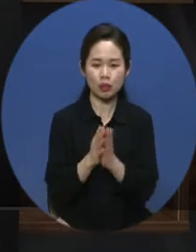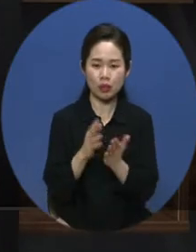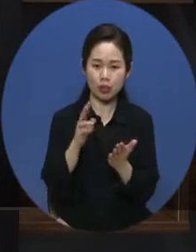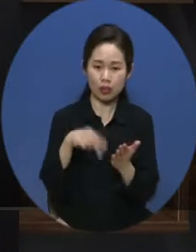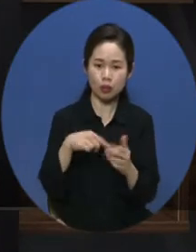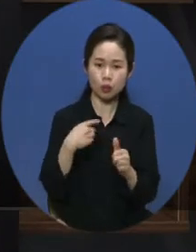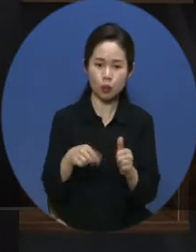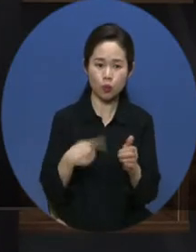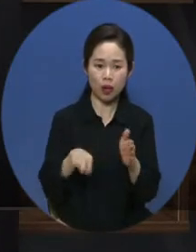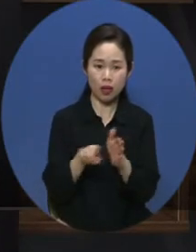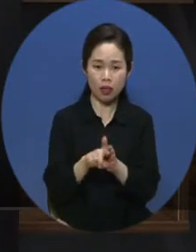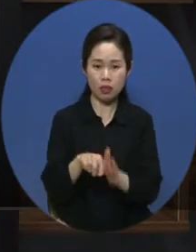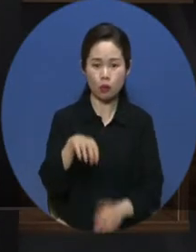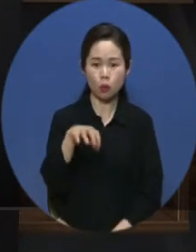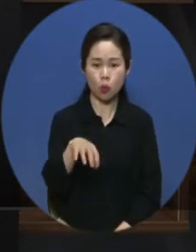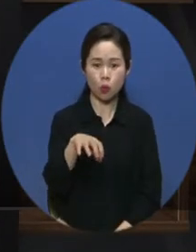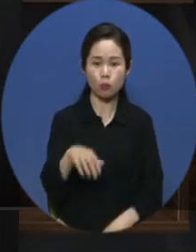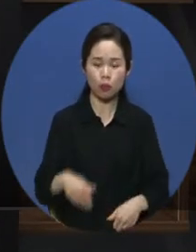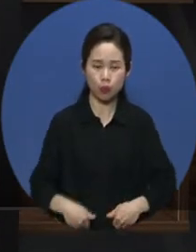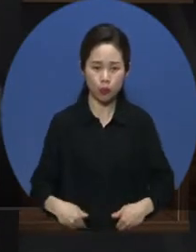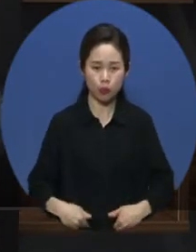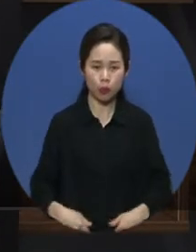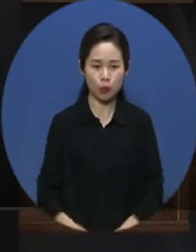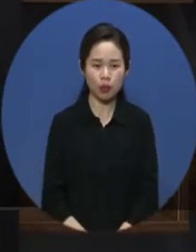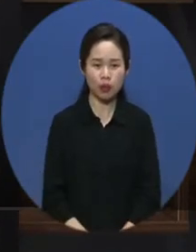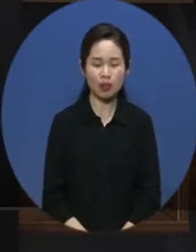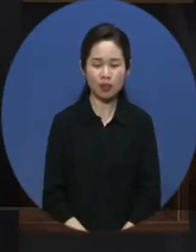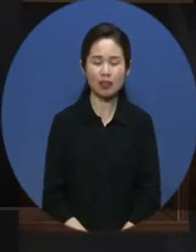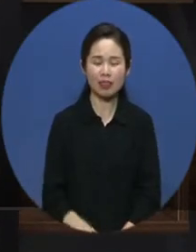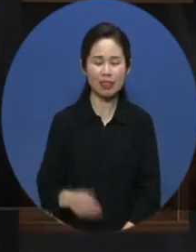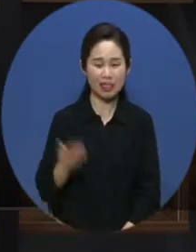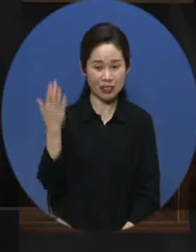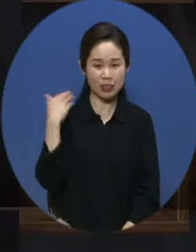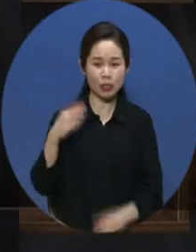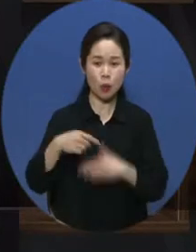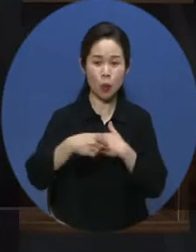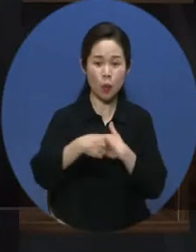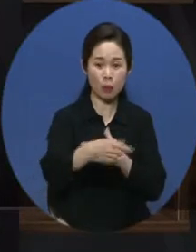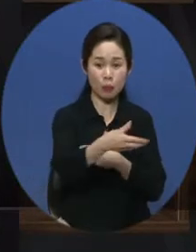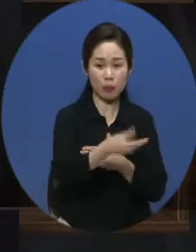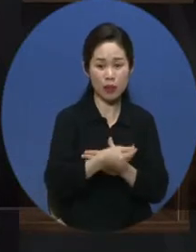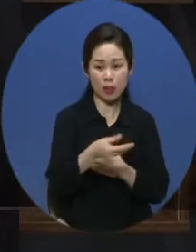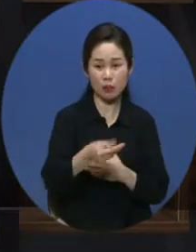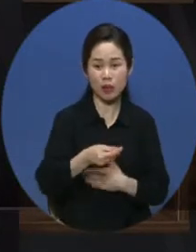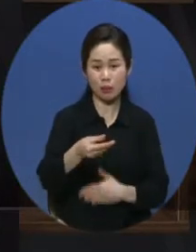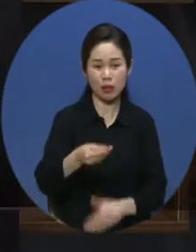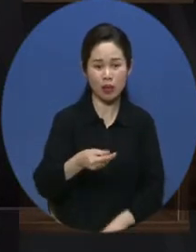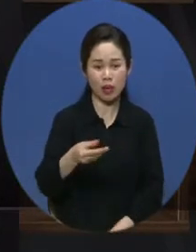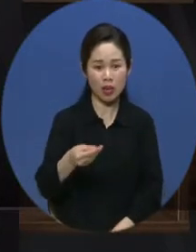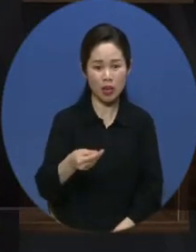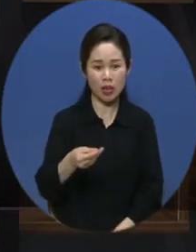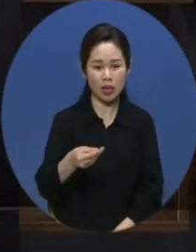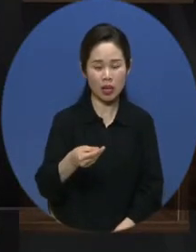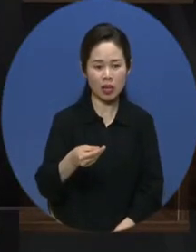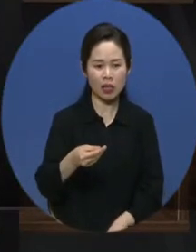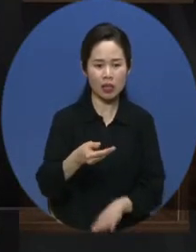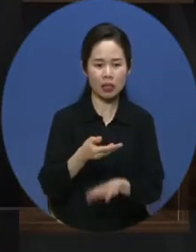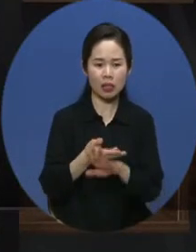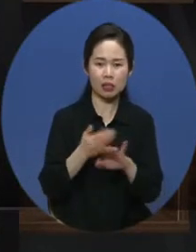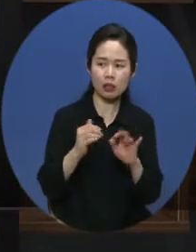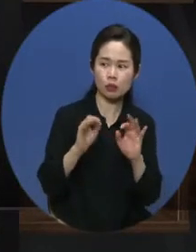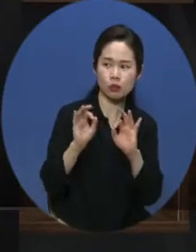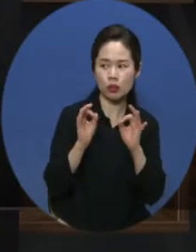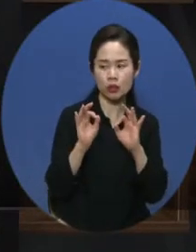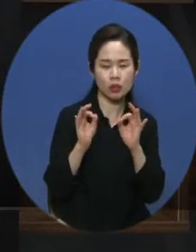좀 공간이 필요했었는데 이제 그동안 외부 공간들을 활용을 하다 보니까 다른 이용자분들 눈치를 굉장히 많이